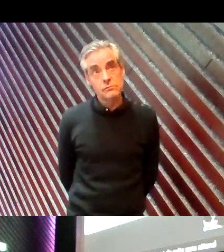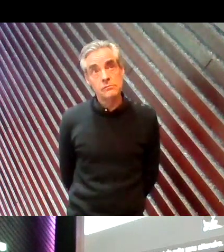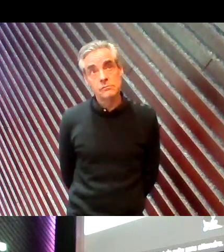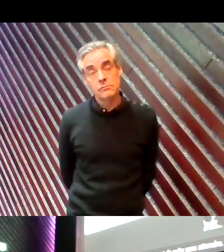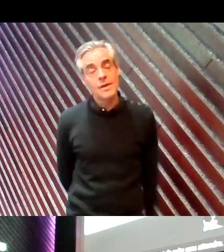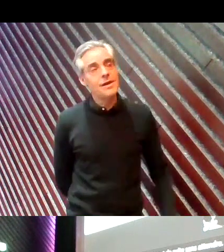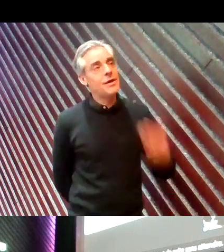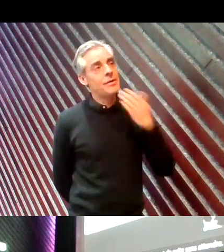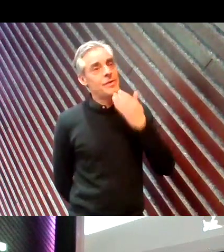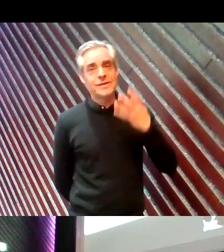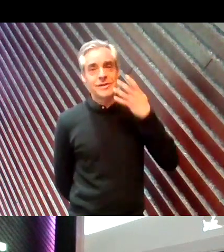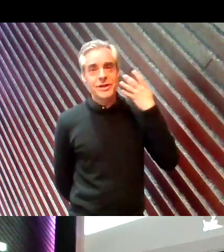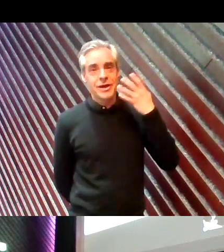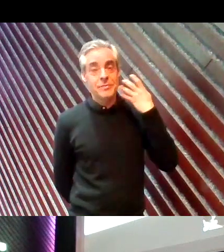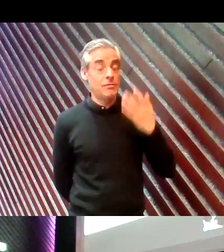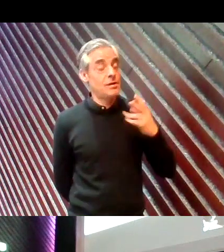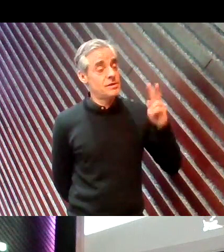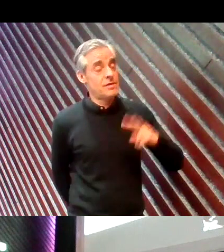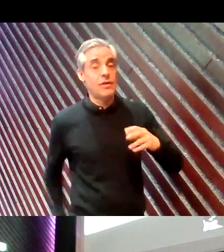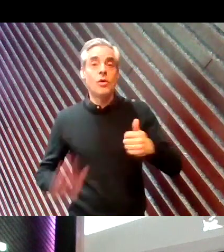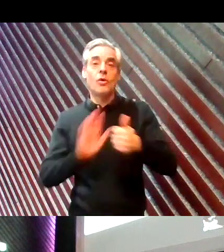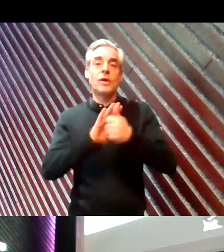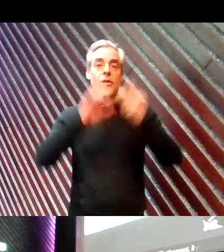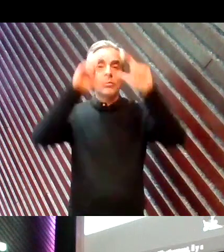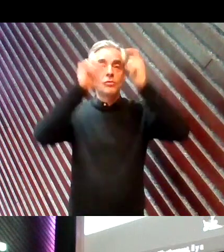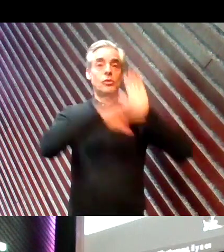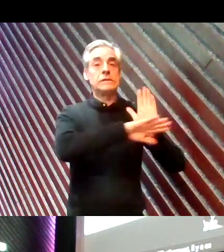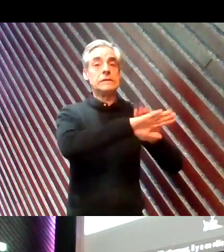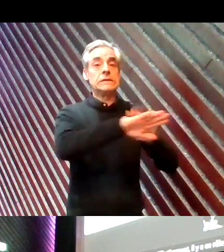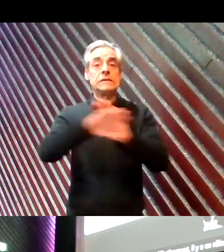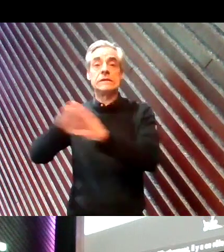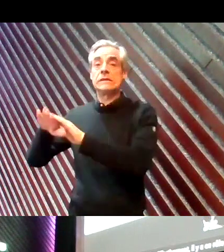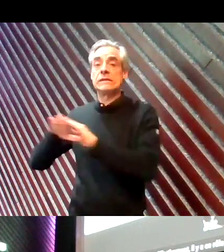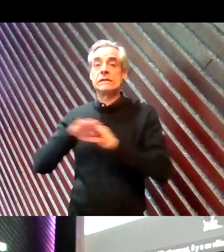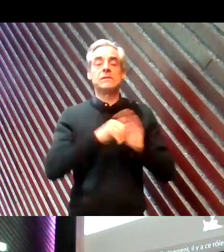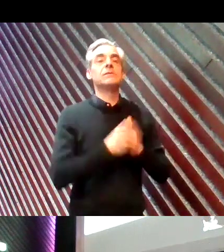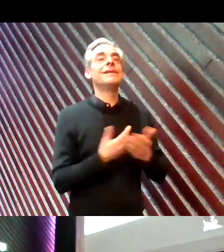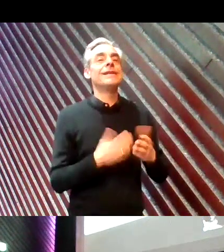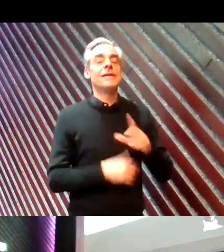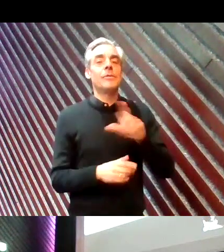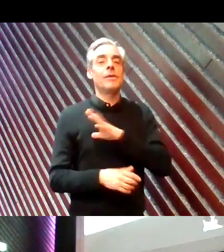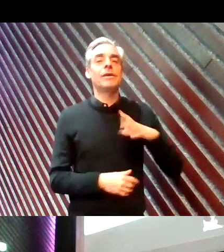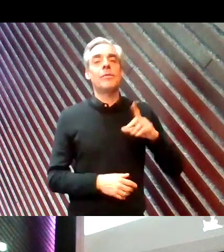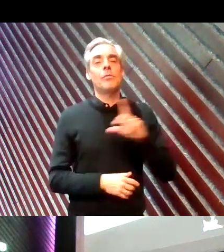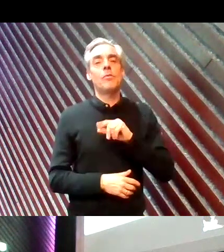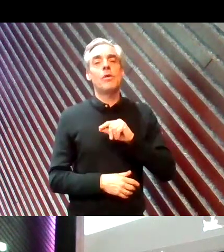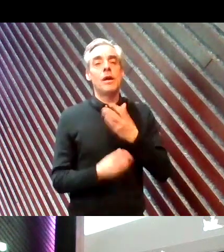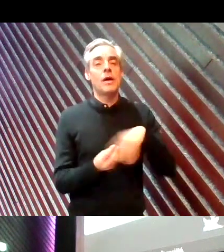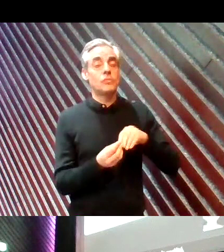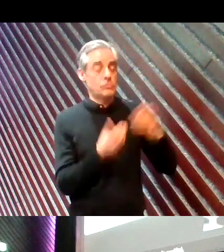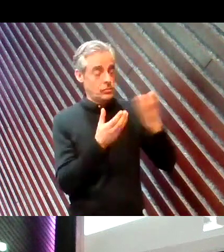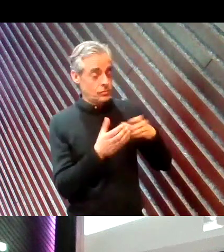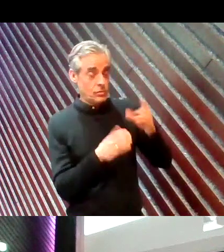Merci, Jérémy. Effectivement, y a effectivement ce rôle d'alerte qu'on doit tous avoir à la société. Céline, je vous laisse la parole pour compléter